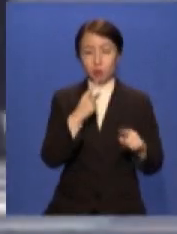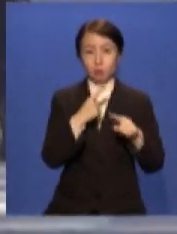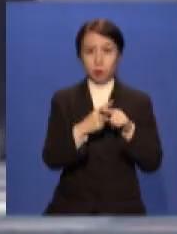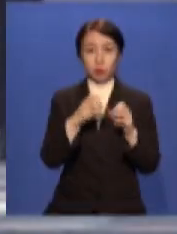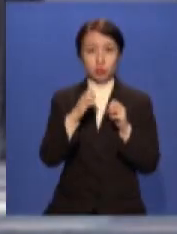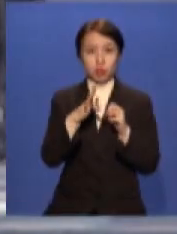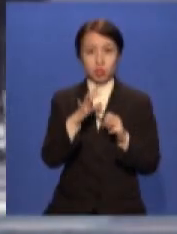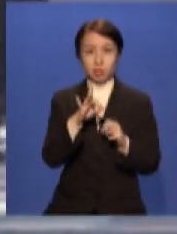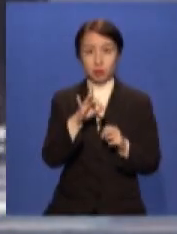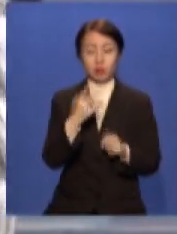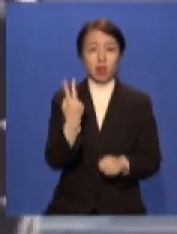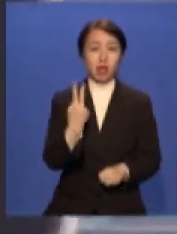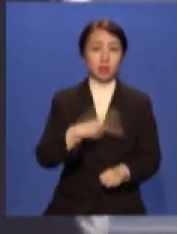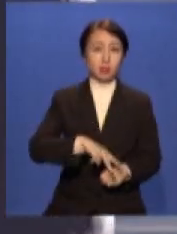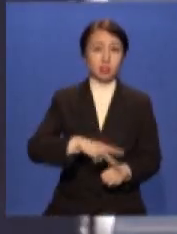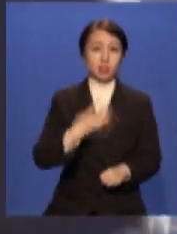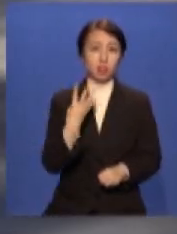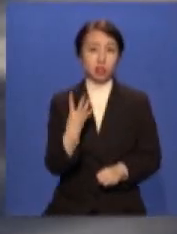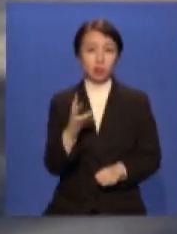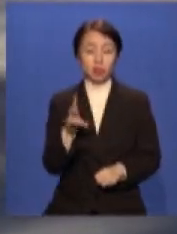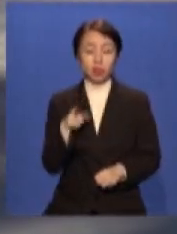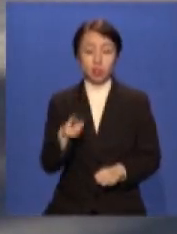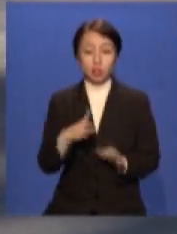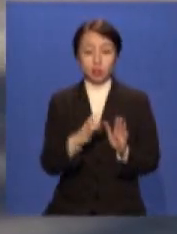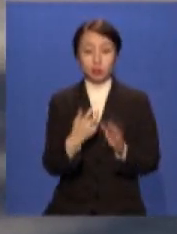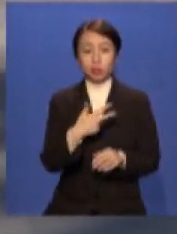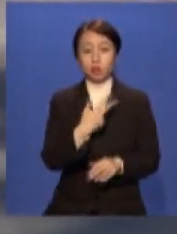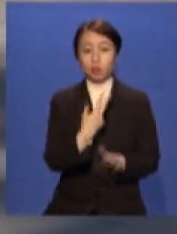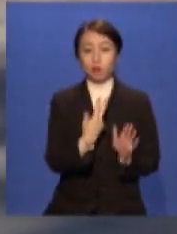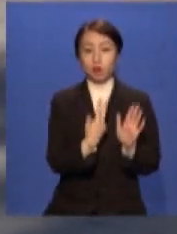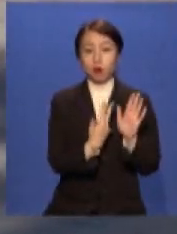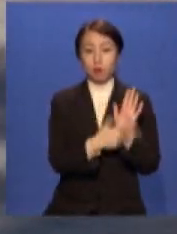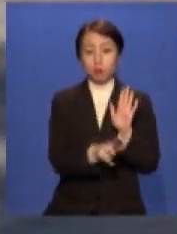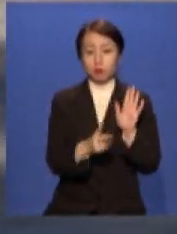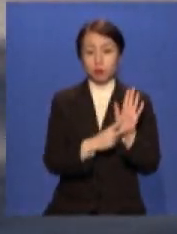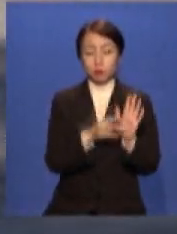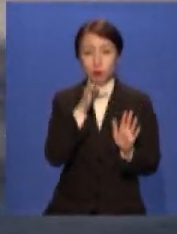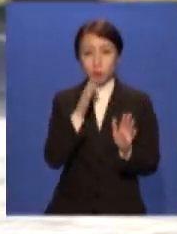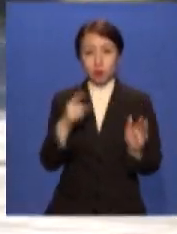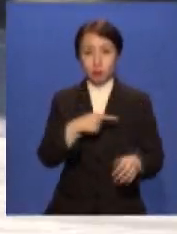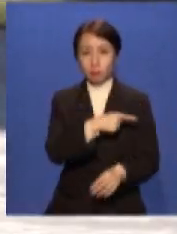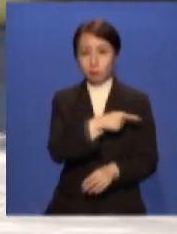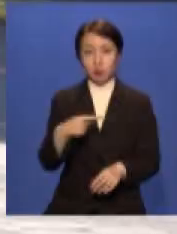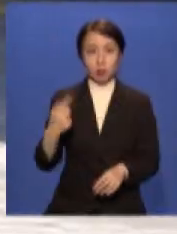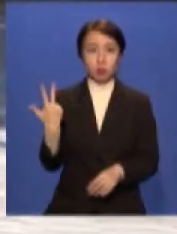14 градусов. А 24 ноября 1987 года было минус